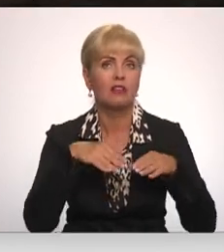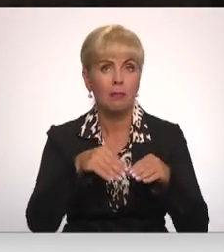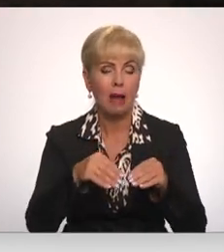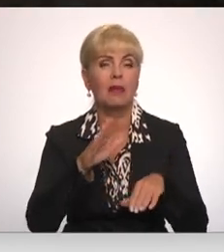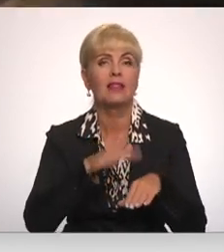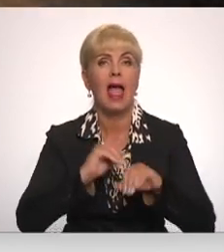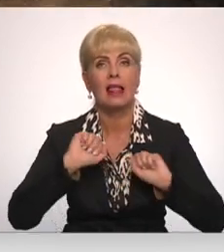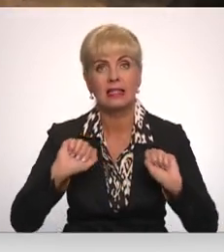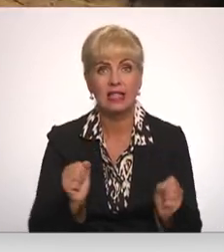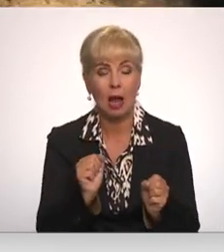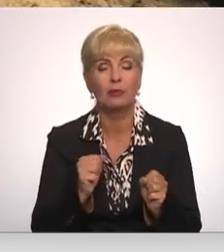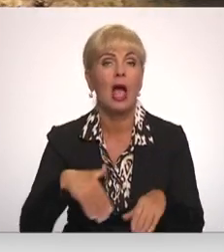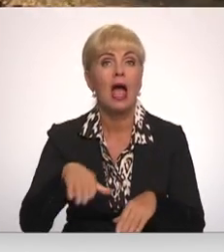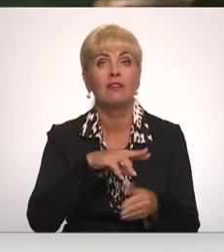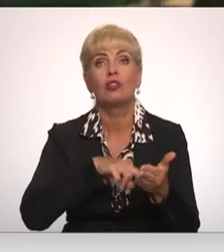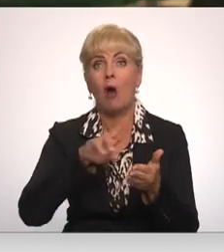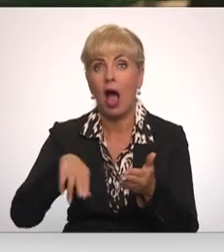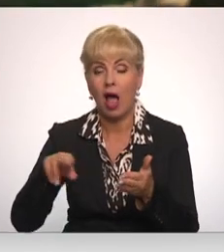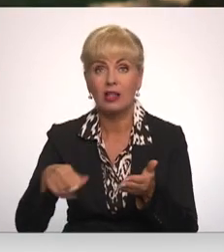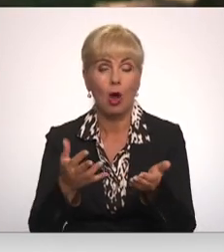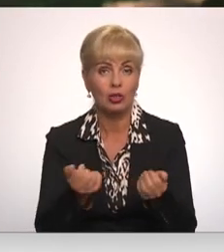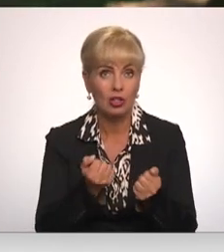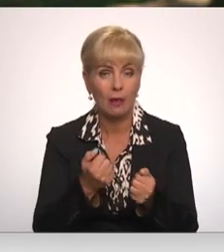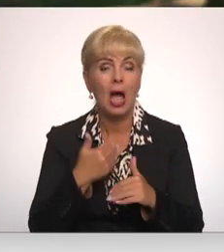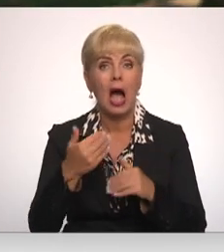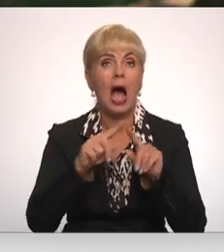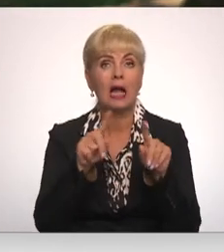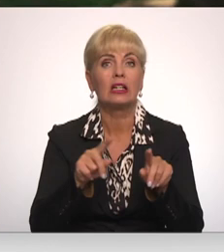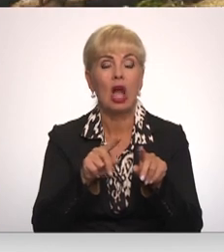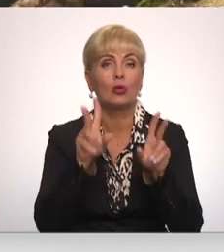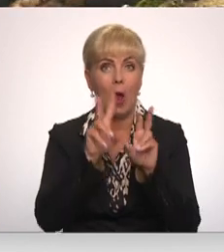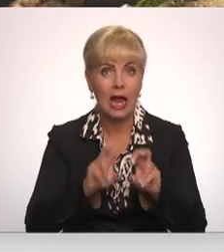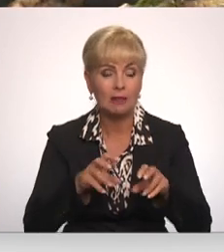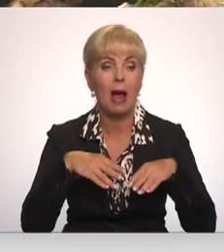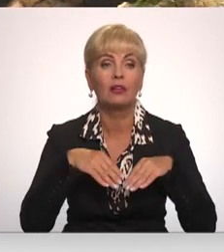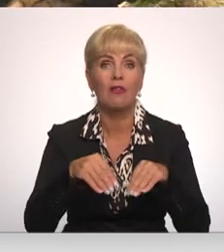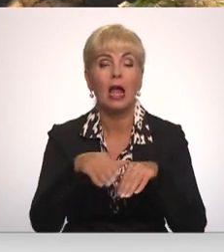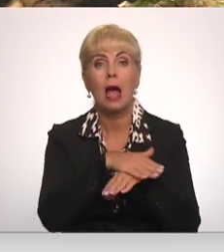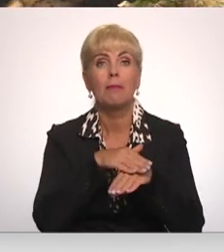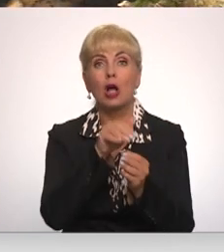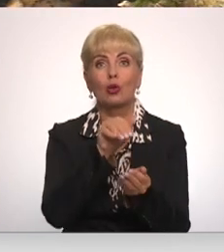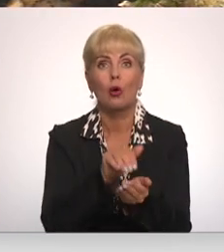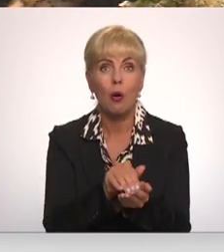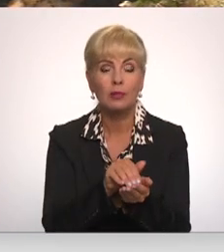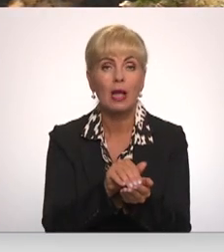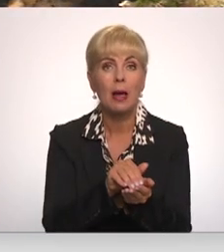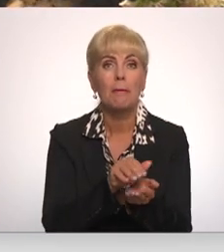ziema. Taču tagad pēc visu atļauju saņemšanas kopā ar ārvalstu ekspertiem beidzot veikta masu kapa